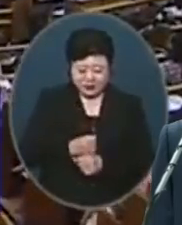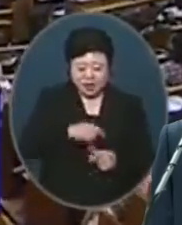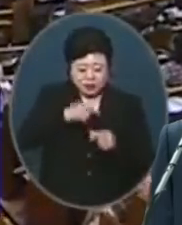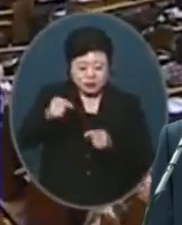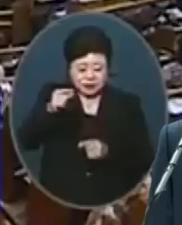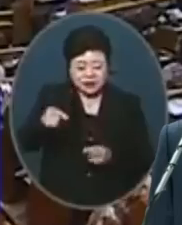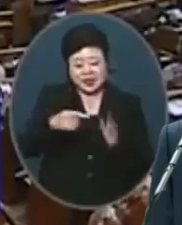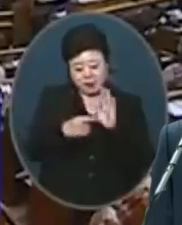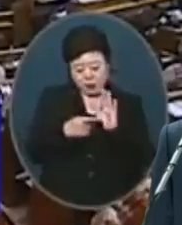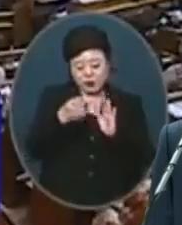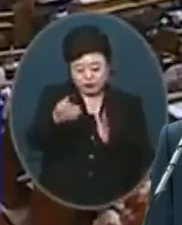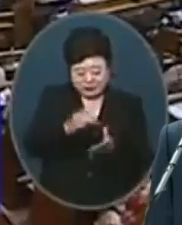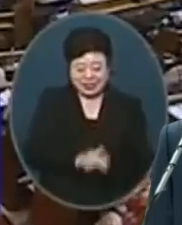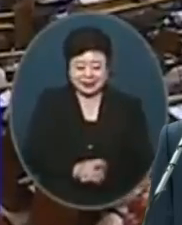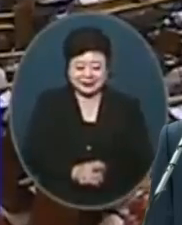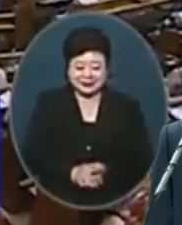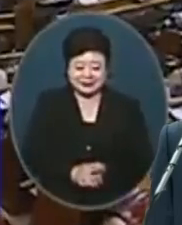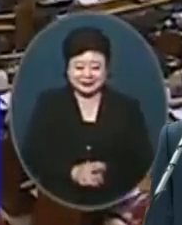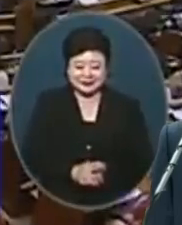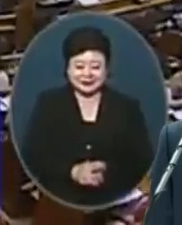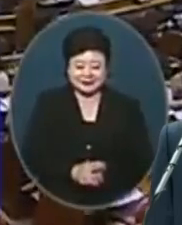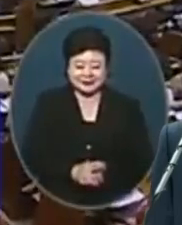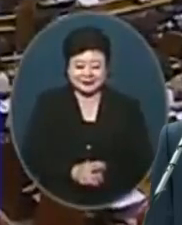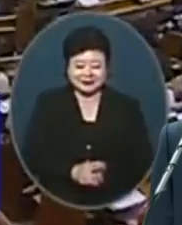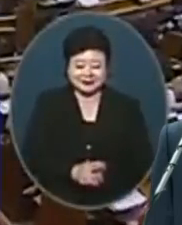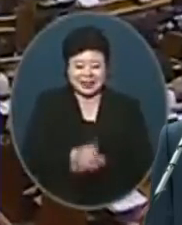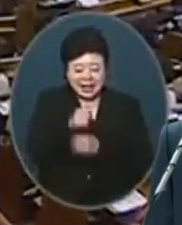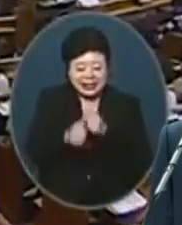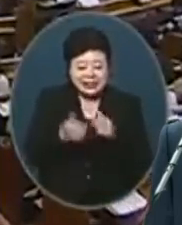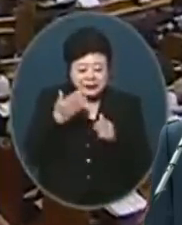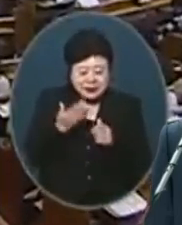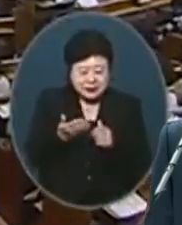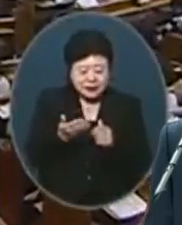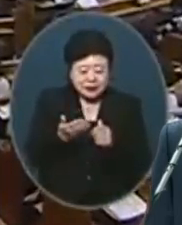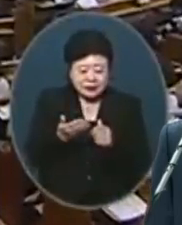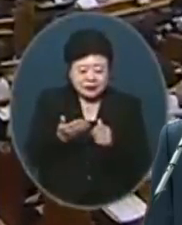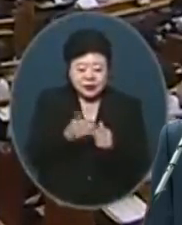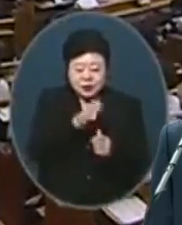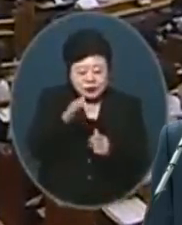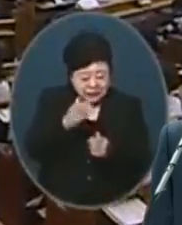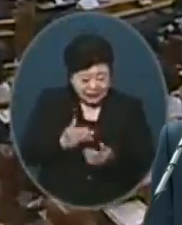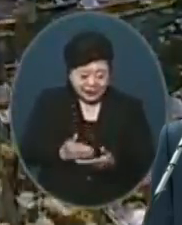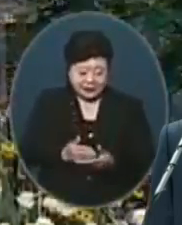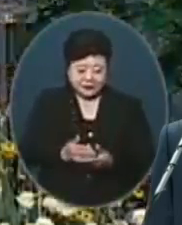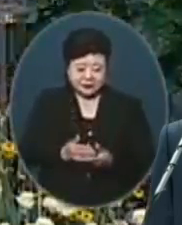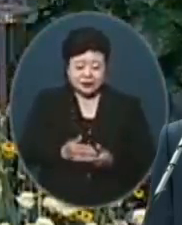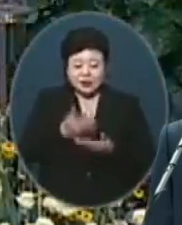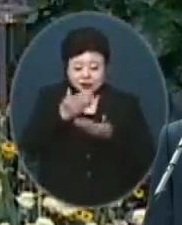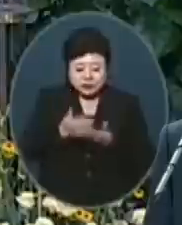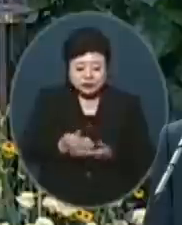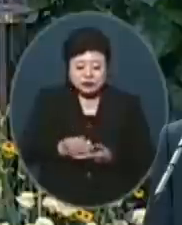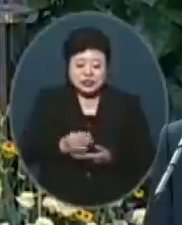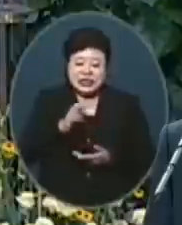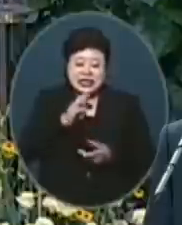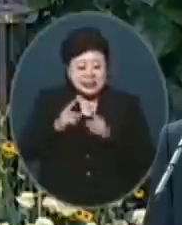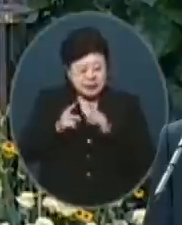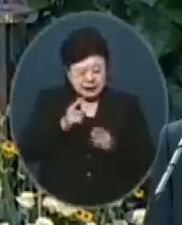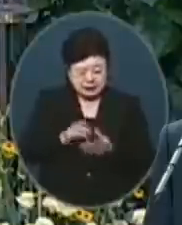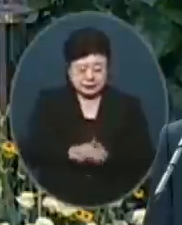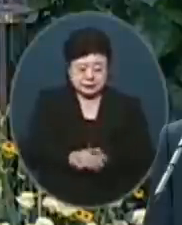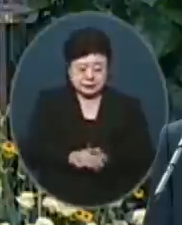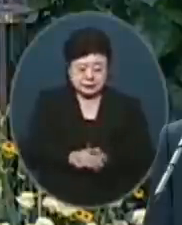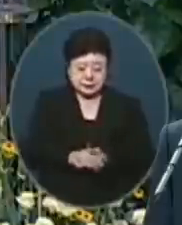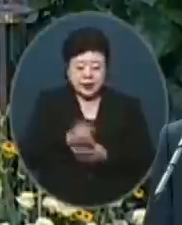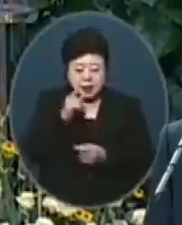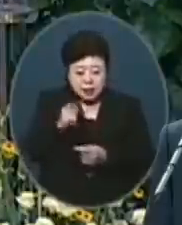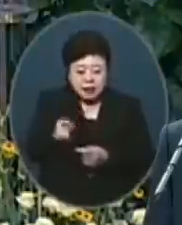구원을 그에게 보이리라 하시도다. 하나님께서 우리에게 주는 계시의 말씀인데